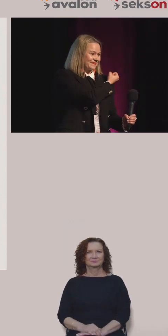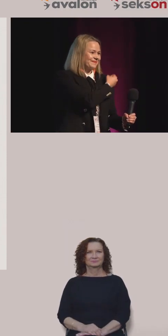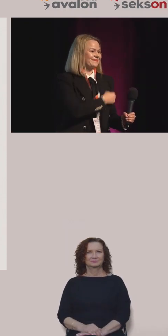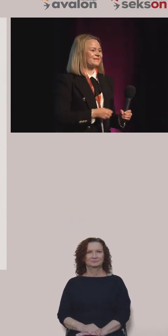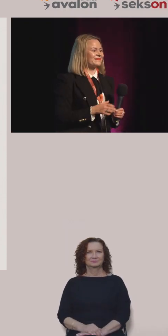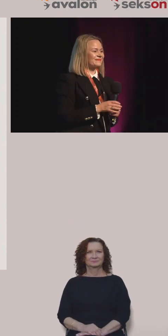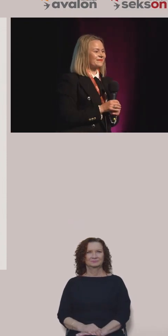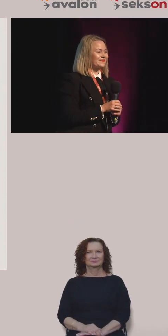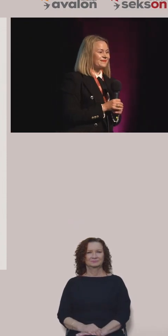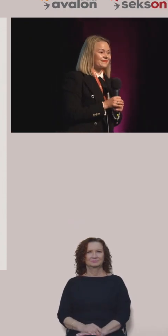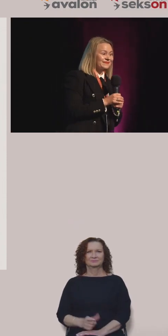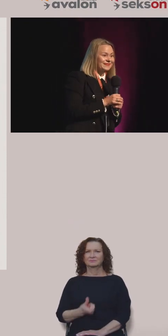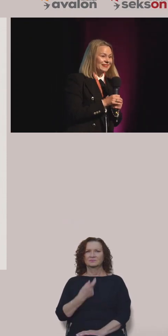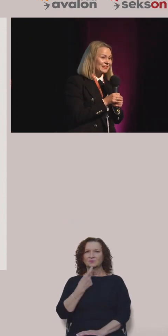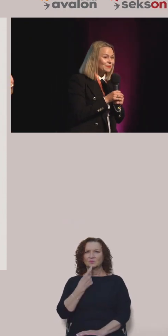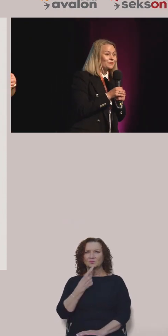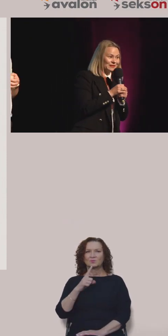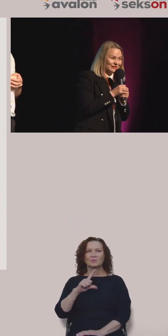Penetracja?